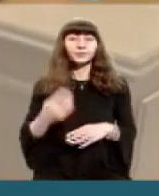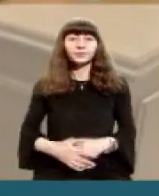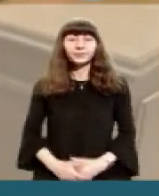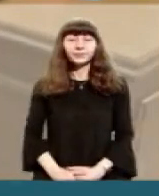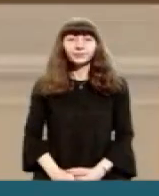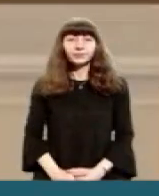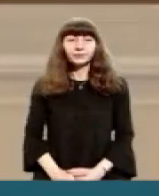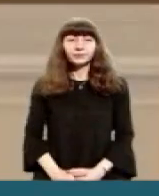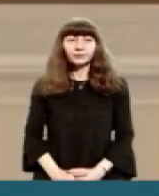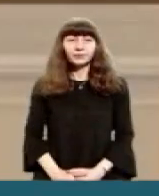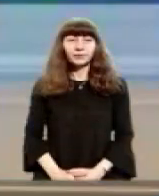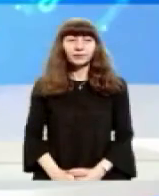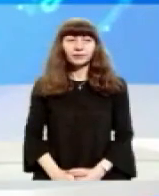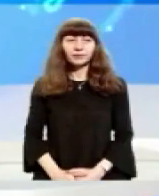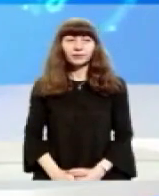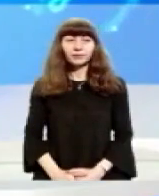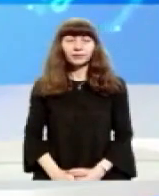обязательства.